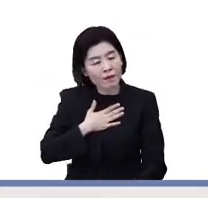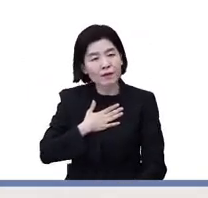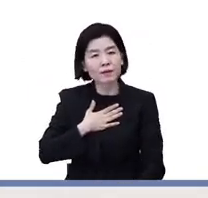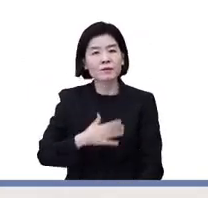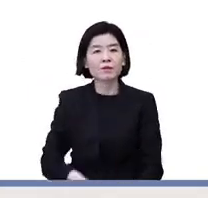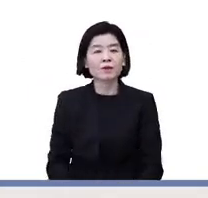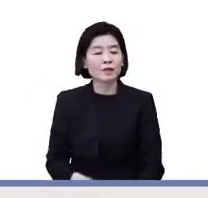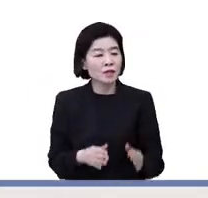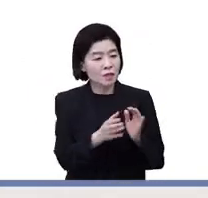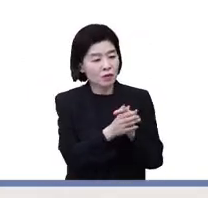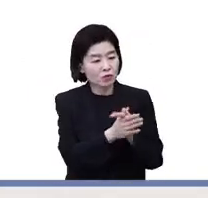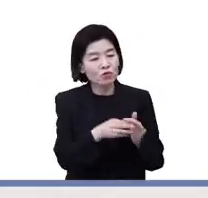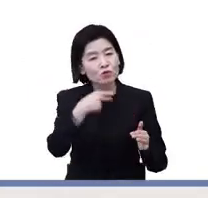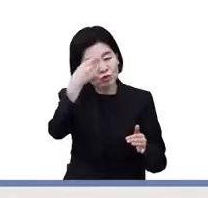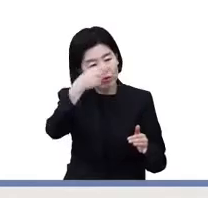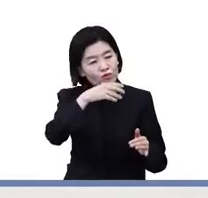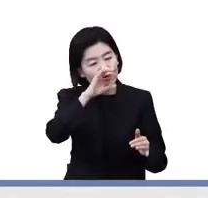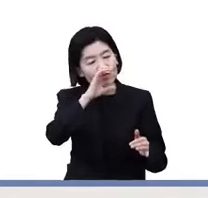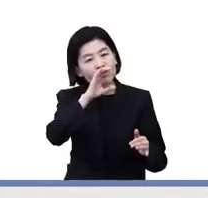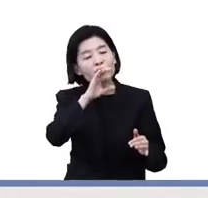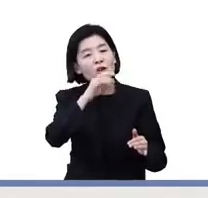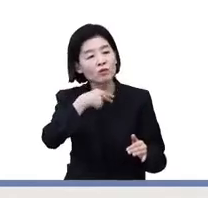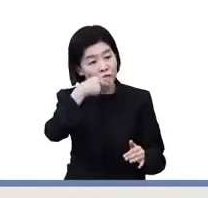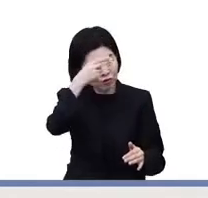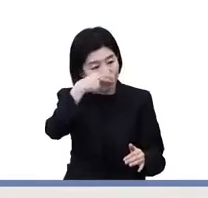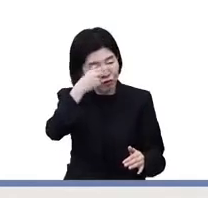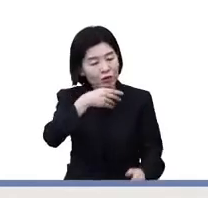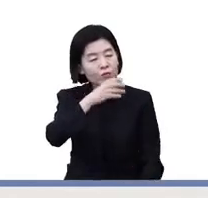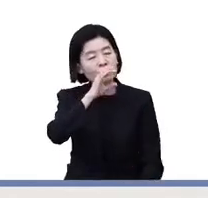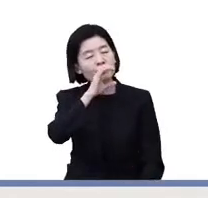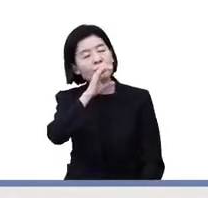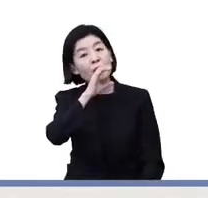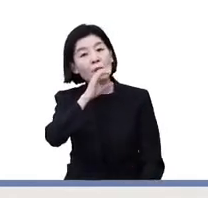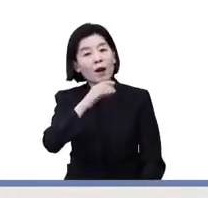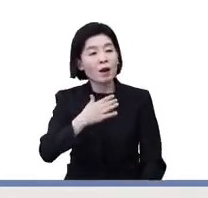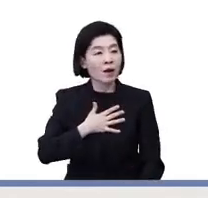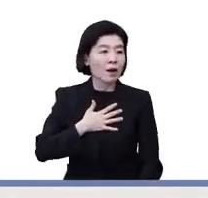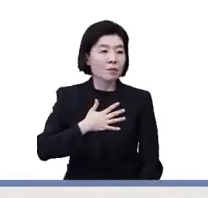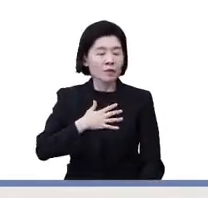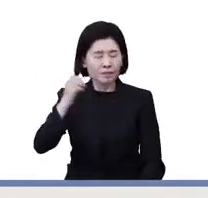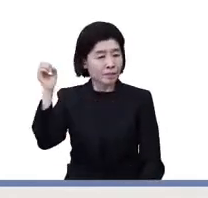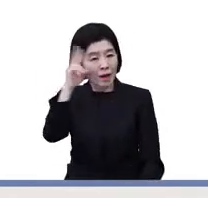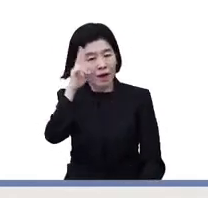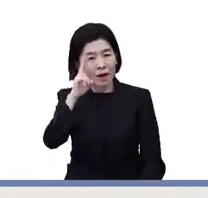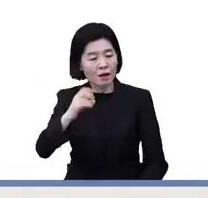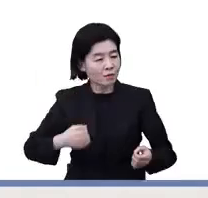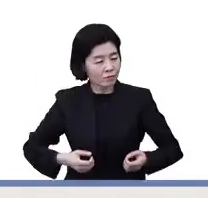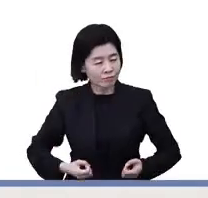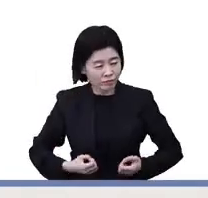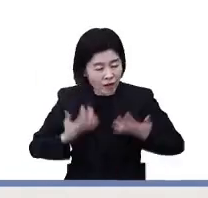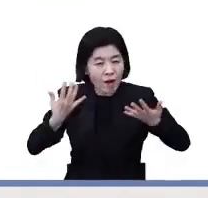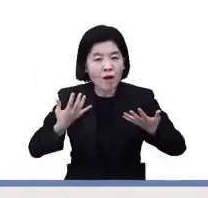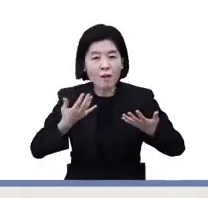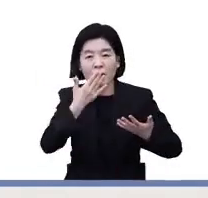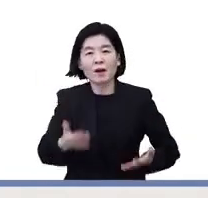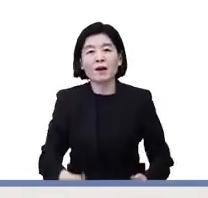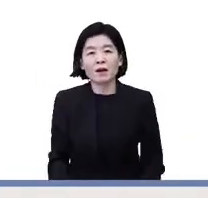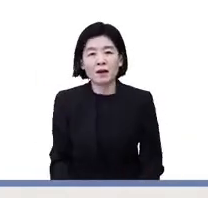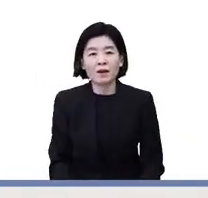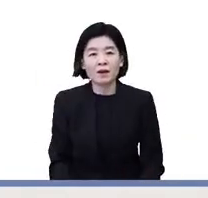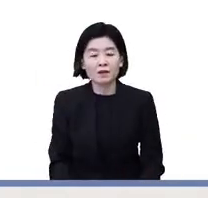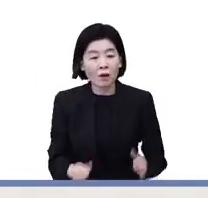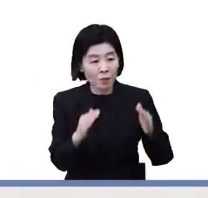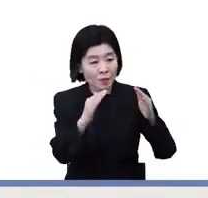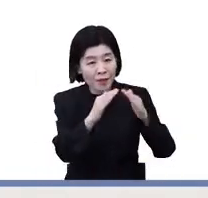뒤, 이 술이라는 게 상당히 충동성을 높이는 거잖아요. 충동성이 아까 중요하다고 말씀드렸죠. 그런 다음에 외딴 곳이나